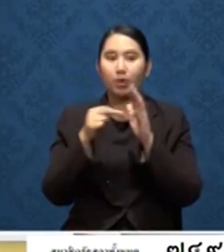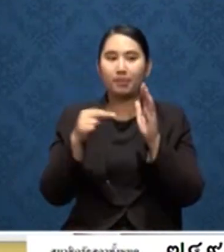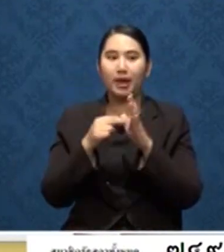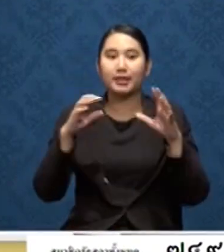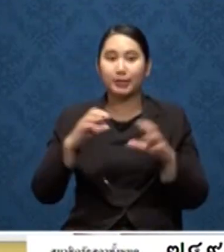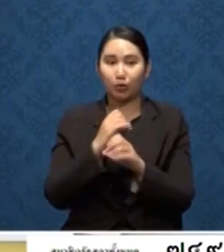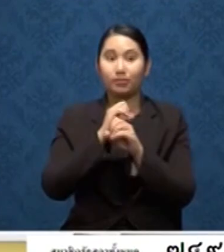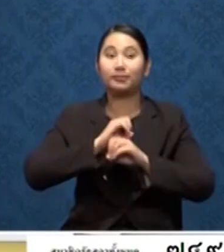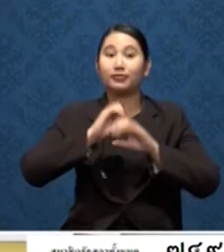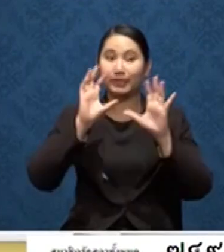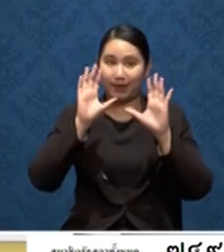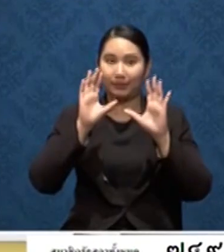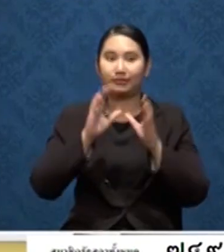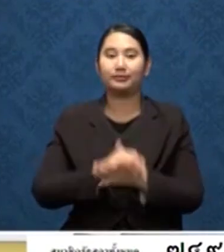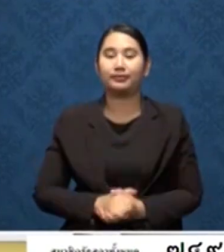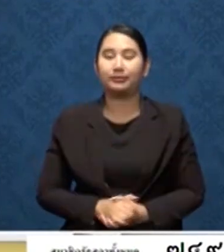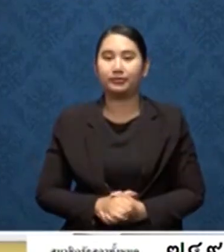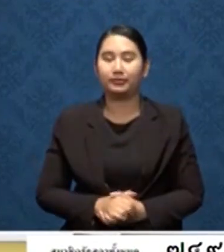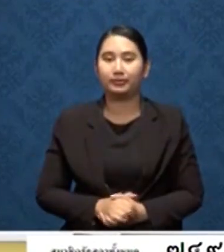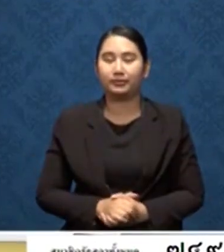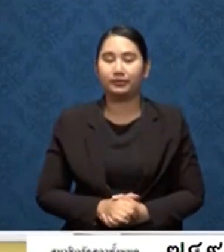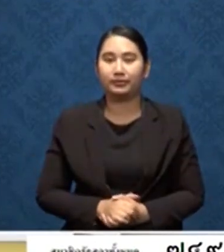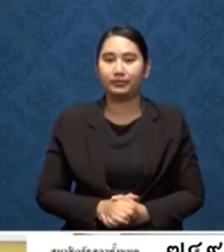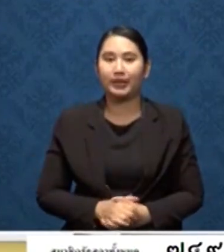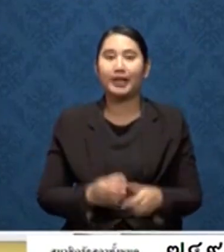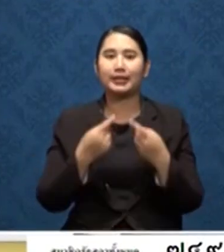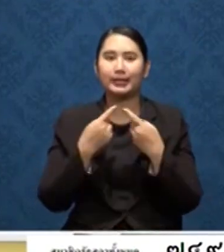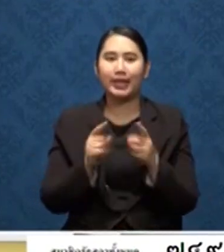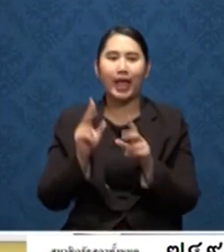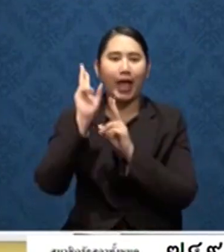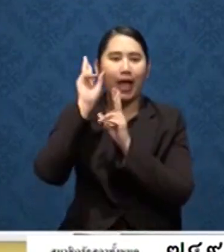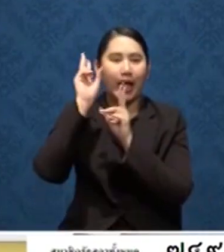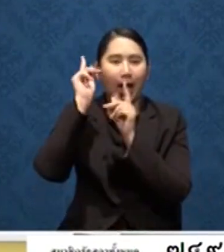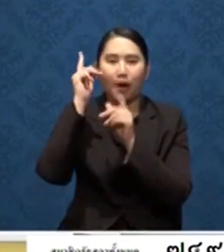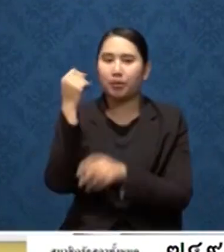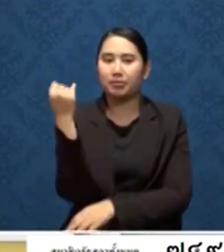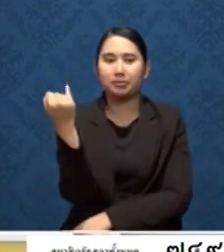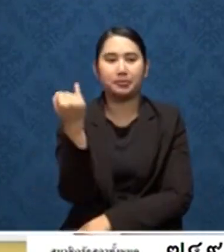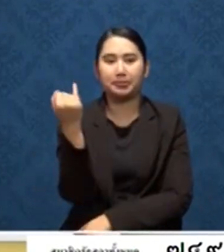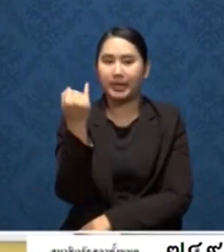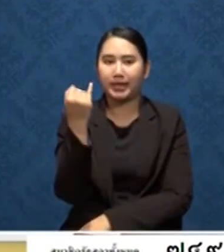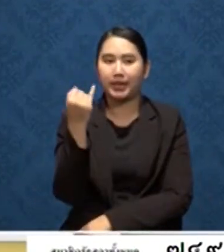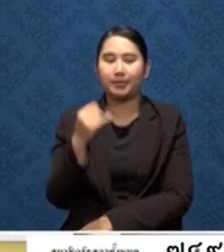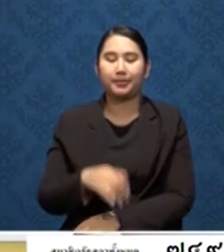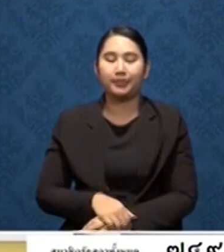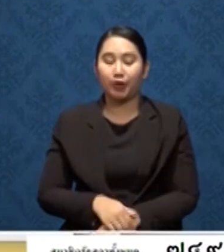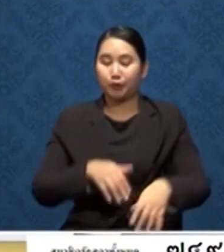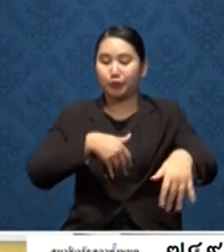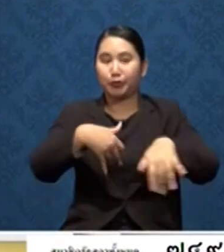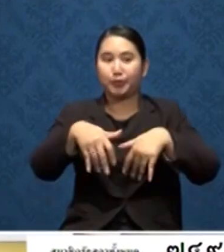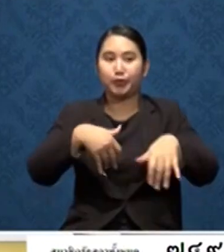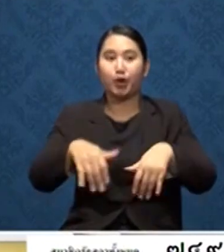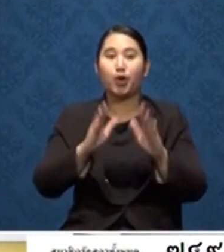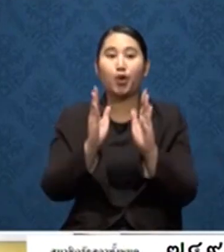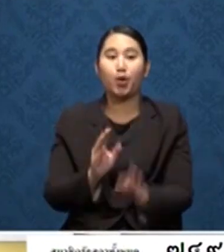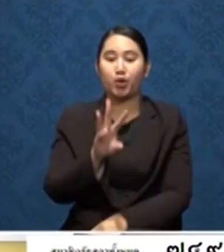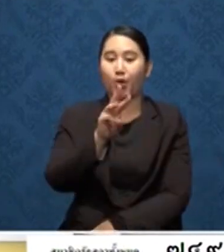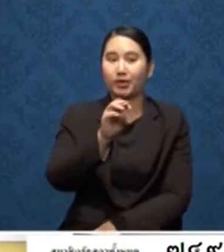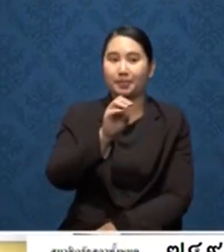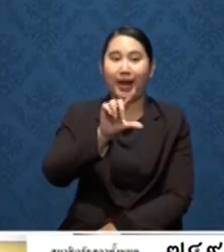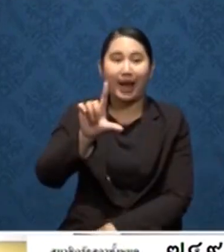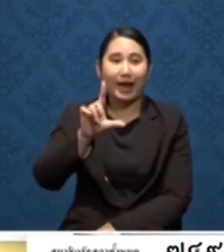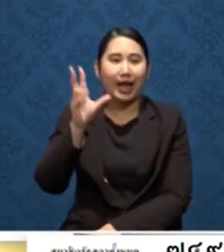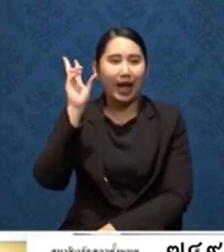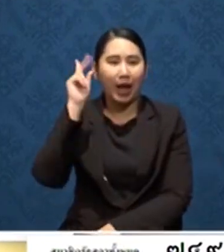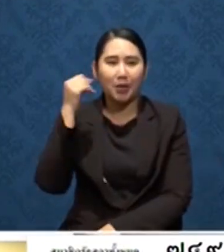จะมีความชัดเจนแล้วแต่ข่าวร้ายของประเทศไทยครับและข่าวร้ายของประชาชน 60กว่าล้านคนที่รับ